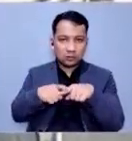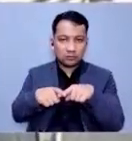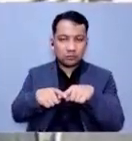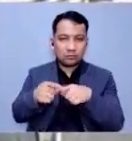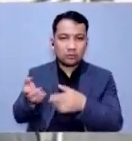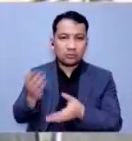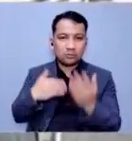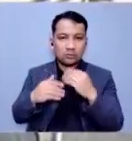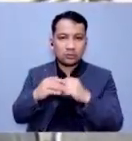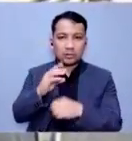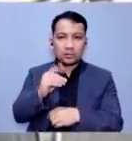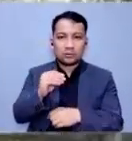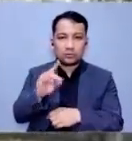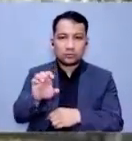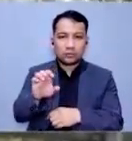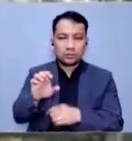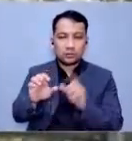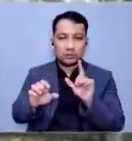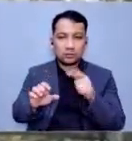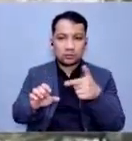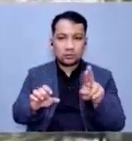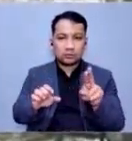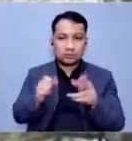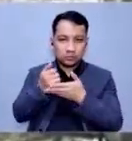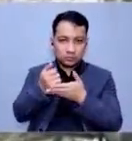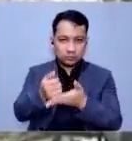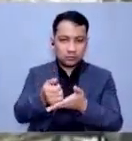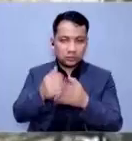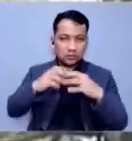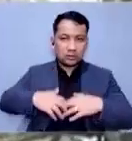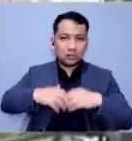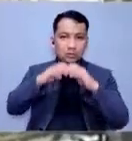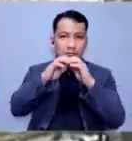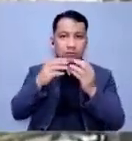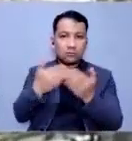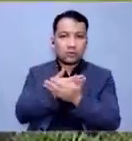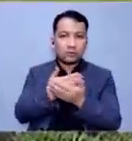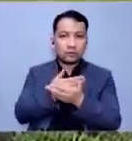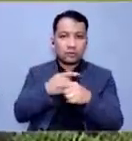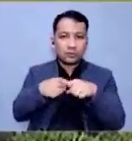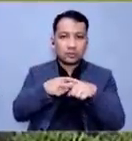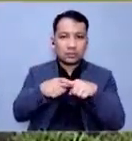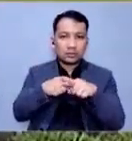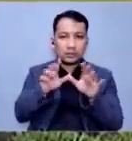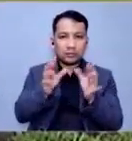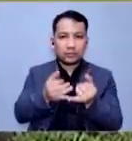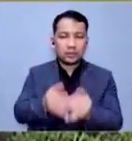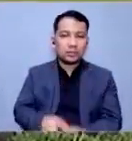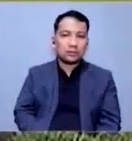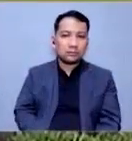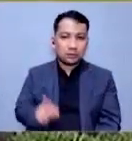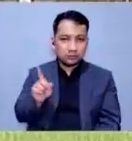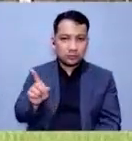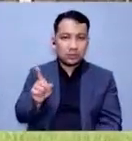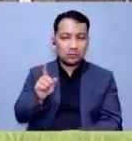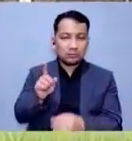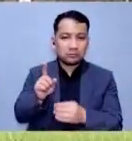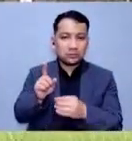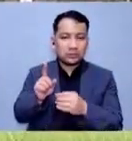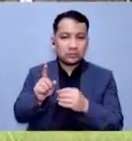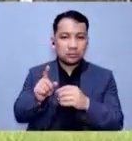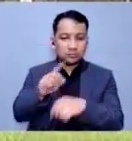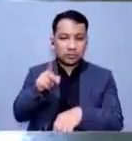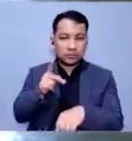din ng DOE ang mga LGU na tumulong sa pagtatayo ng mga bagong planta ng kuryente. Una nang sinabi ng Philippine Nuclear